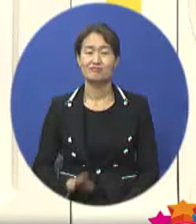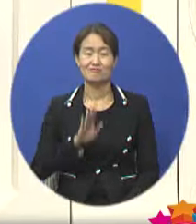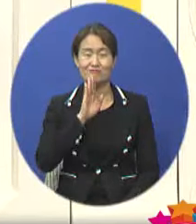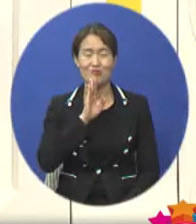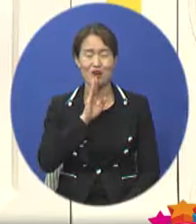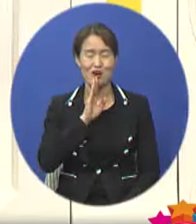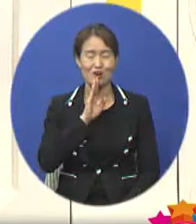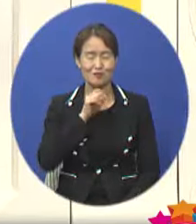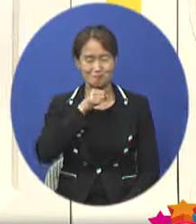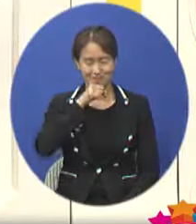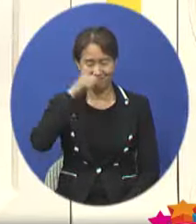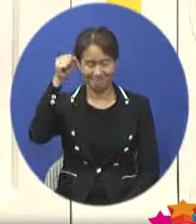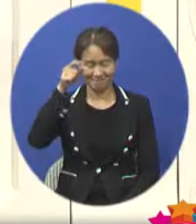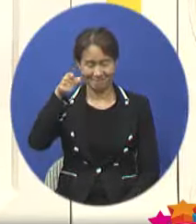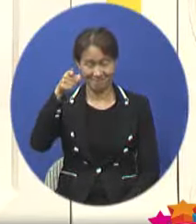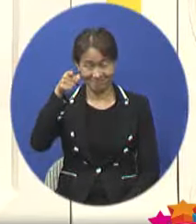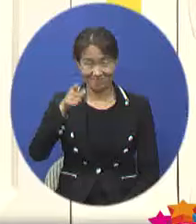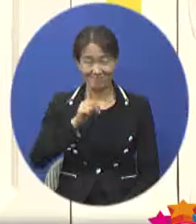금메달이시죠. 공평한 금메달.